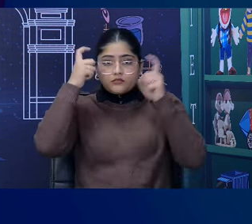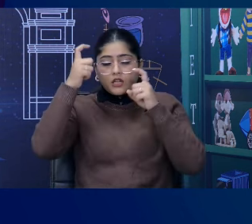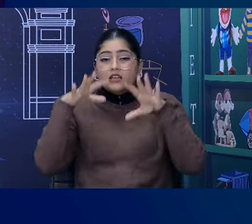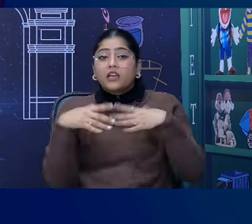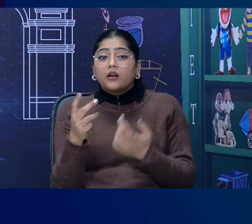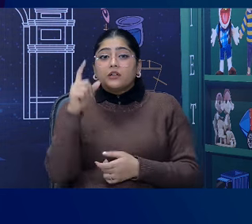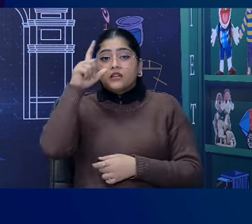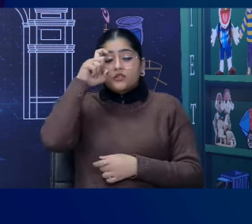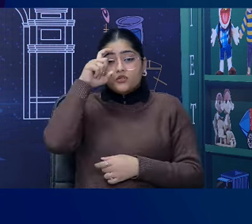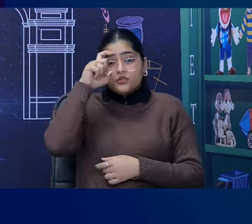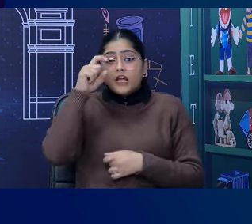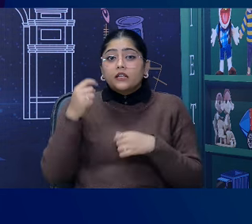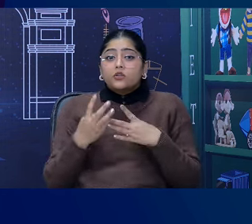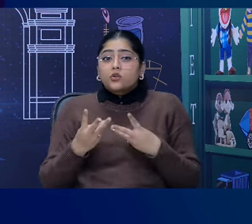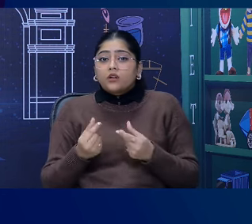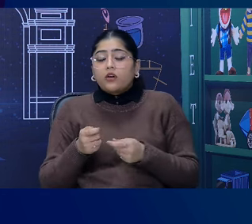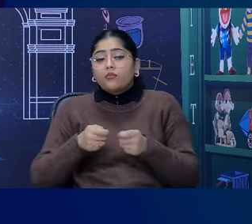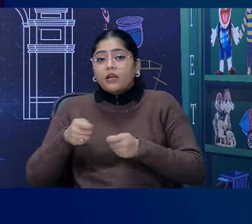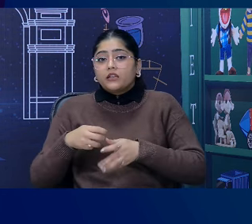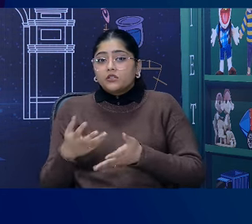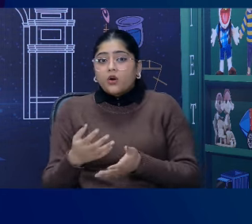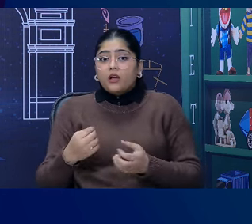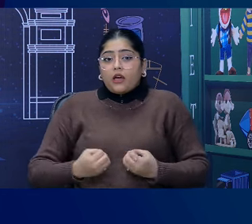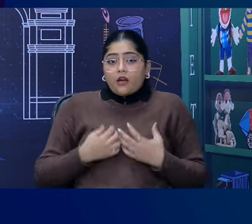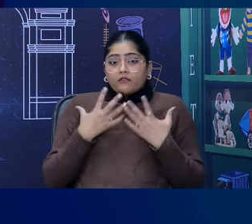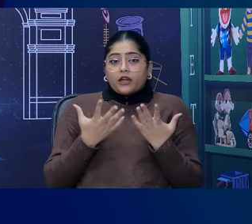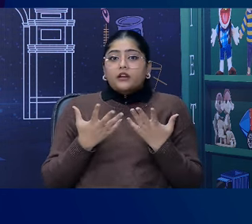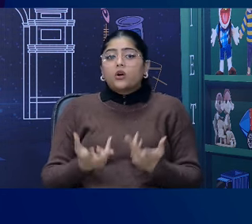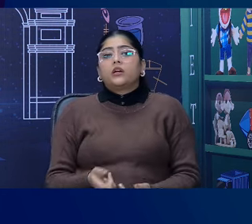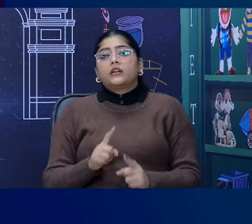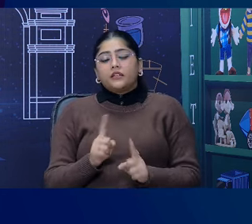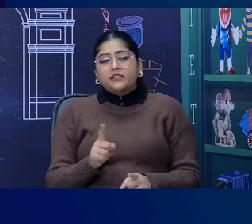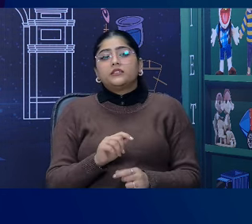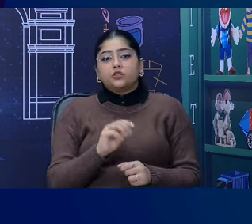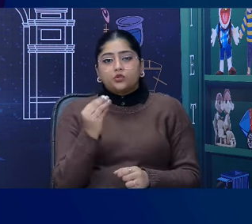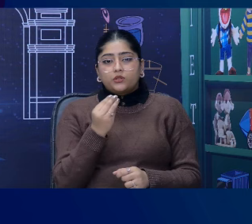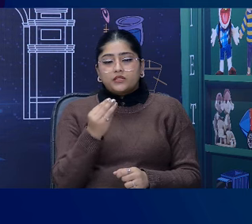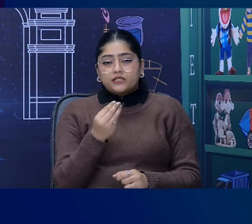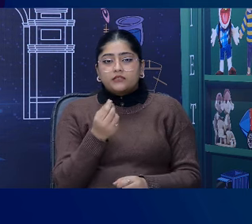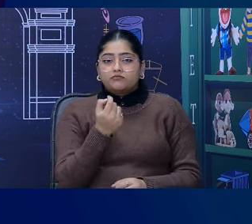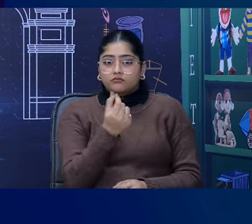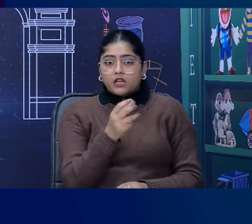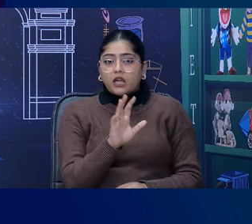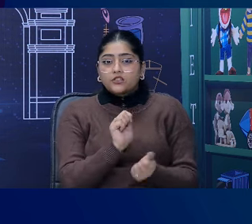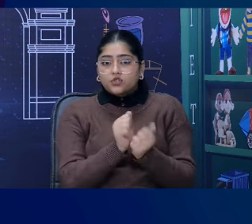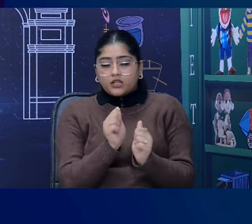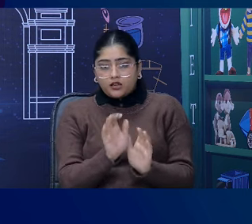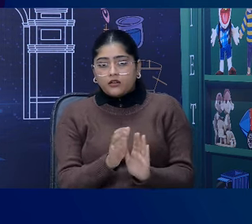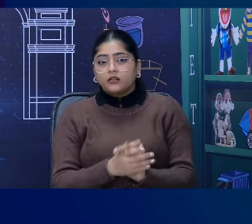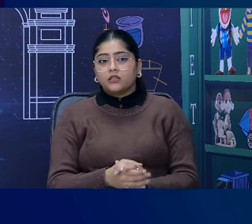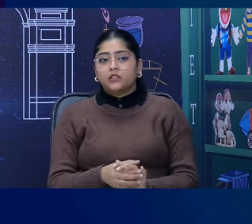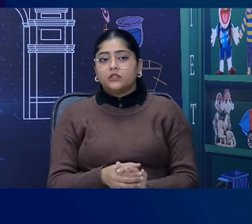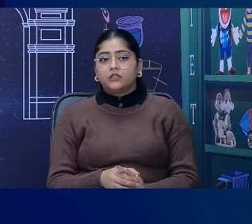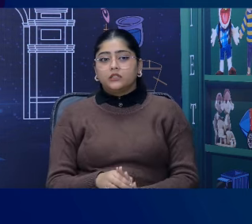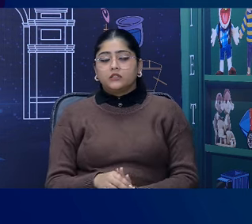कर रहा है जी ये बहुत स्ट्रेंज है बहुत यूनिक है बट ऐसा होता है तो जब हम बात करते हैं साइकोलॉजिकल स्ट्रेसेस